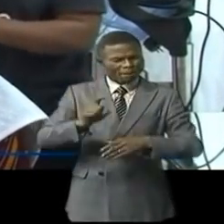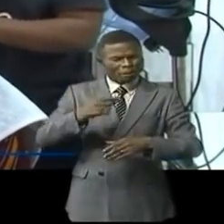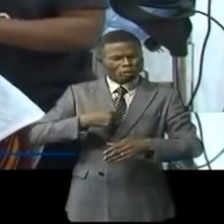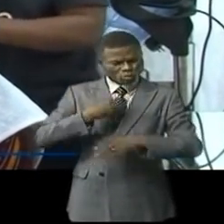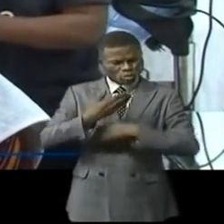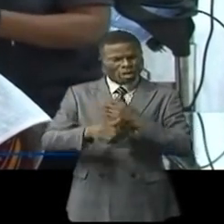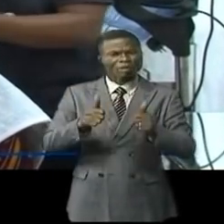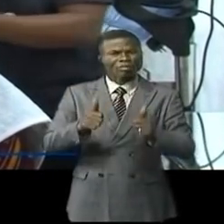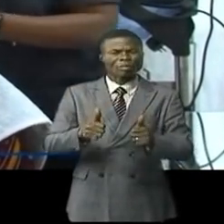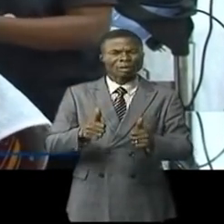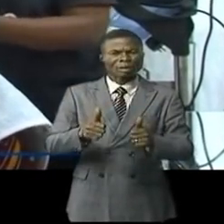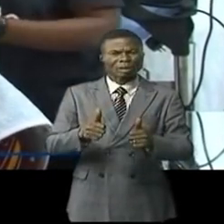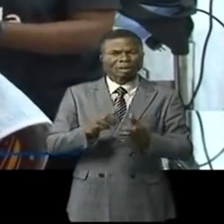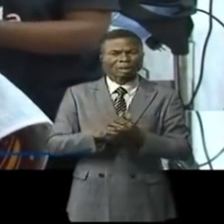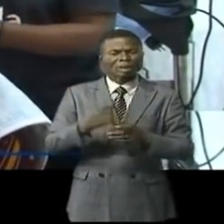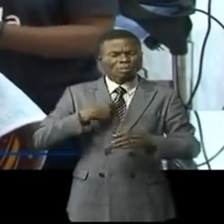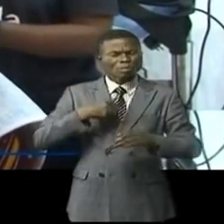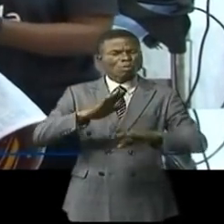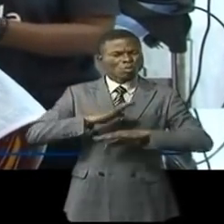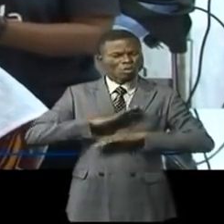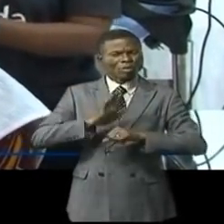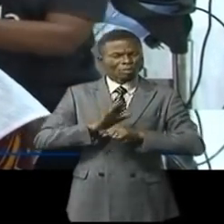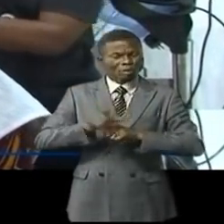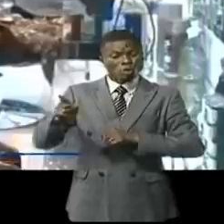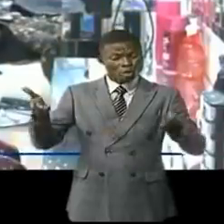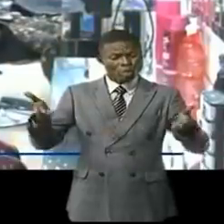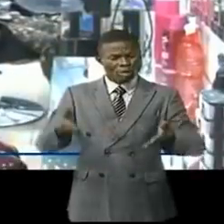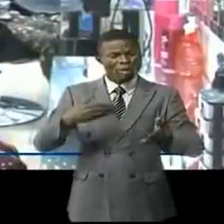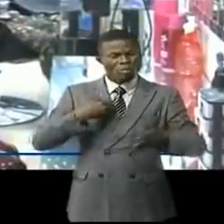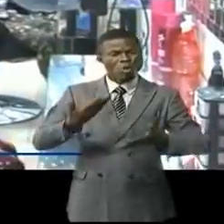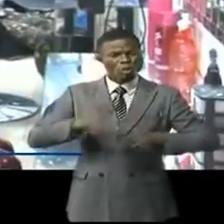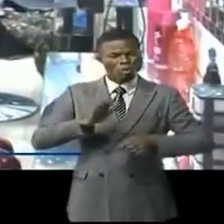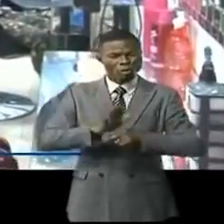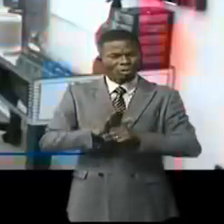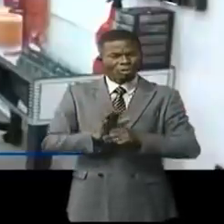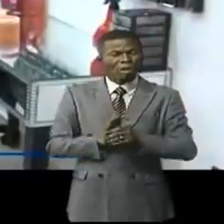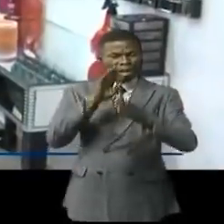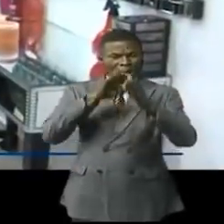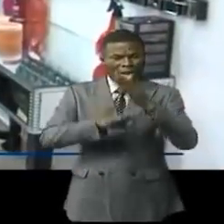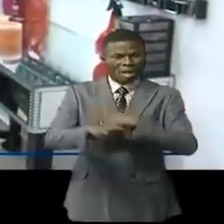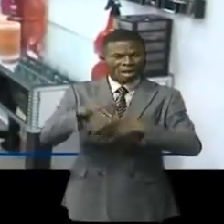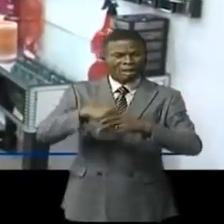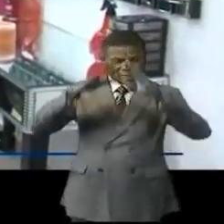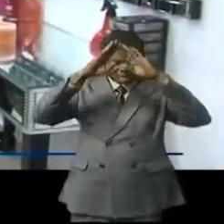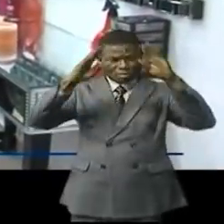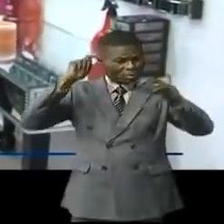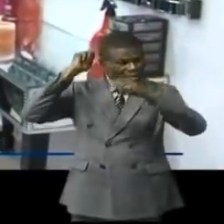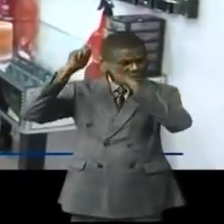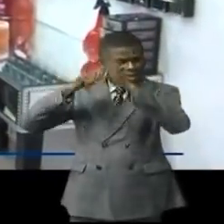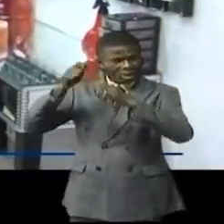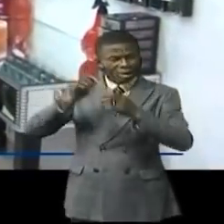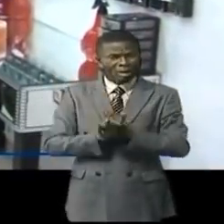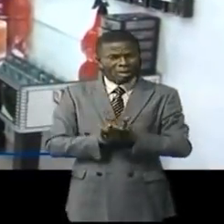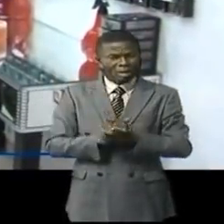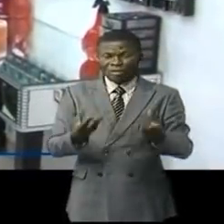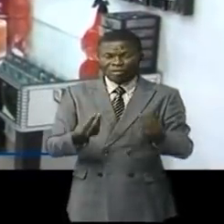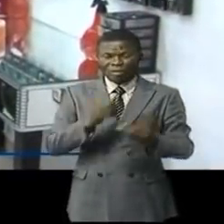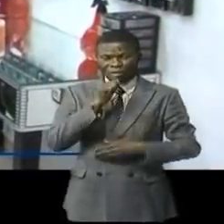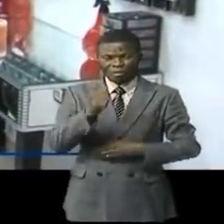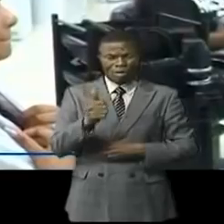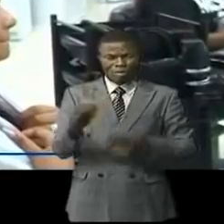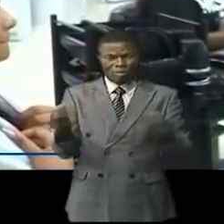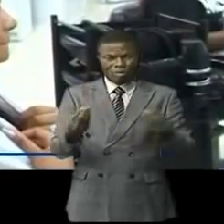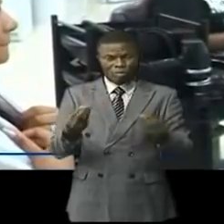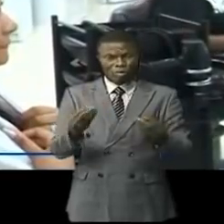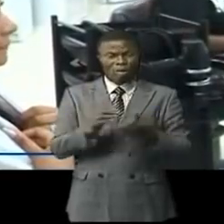c'est fait. Donc je suis vraiment satisfaite, toujours satisfaite. Son intégration dans les salons n'a pas été du tout facile.